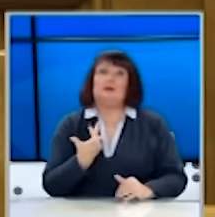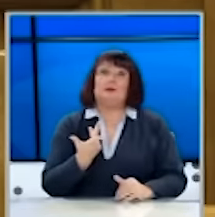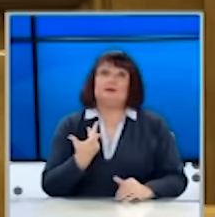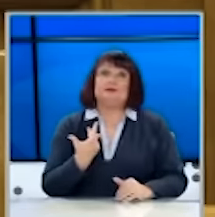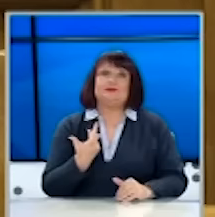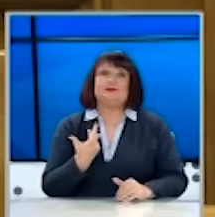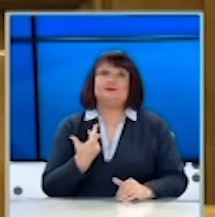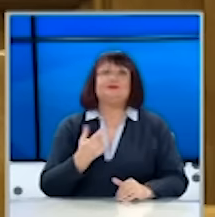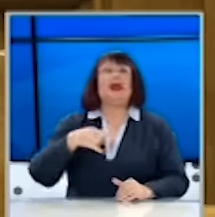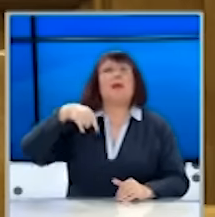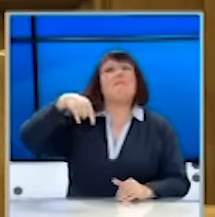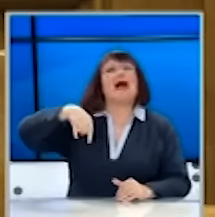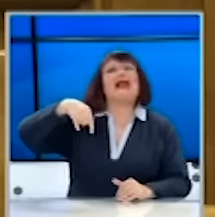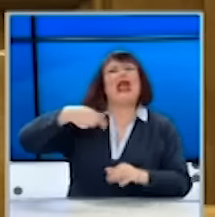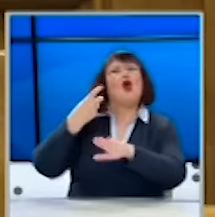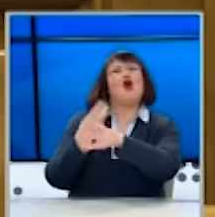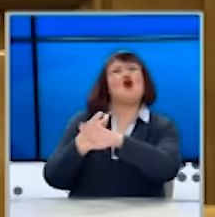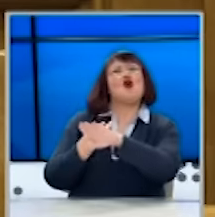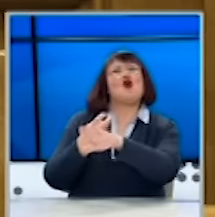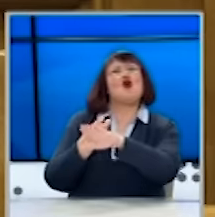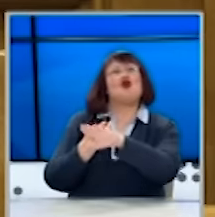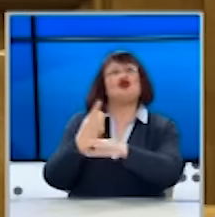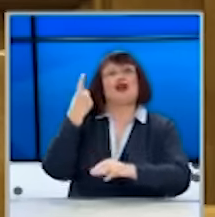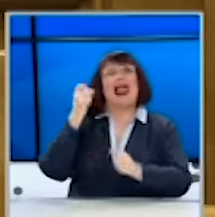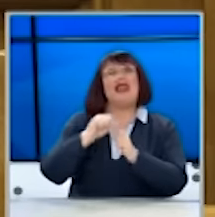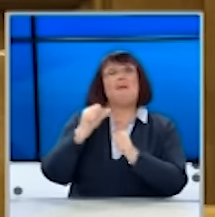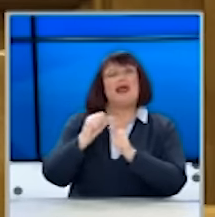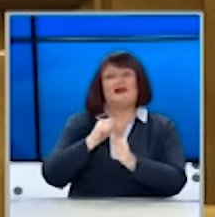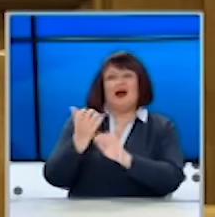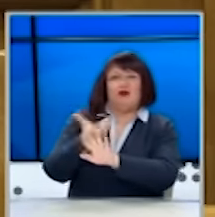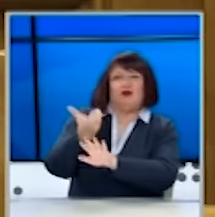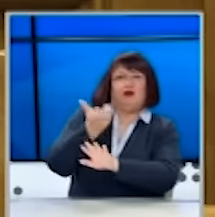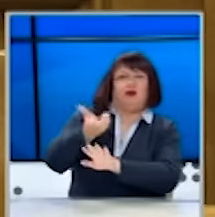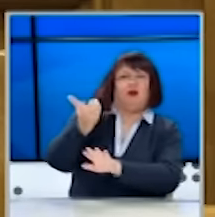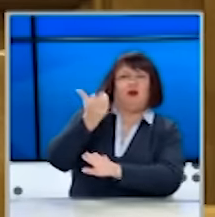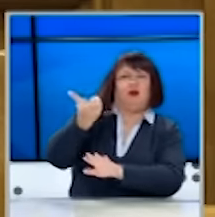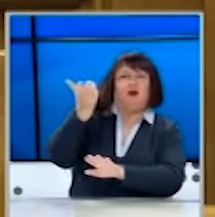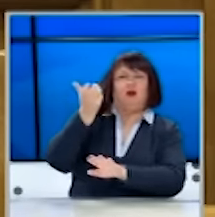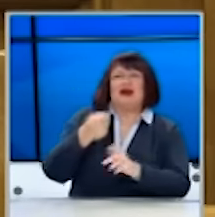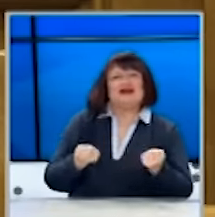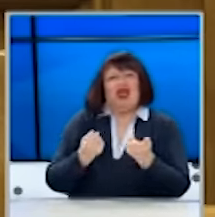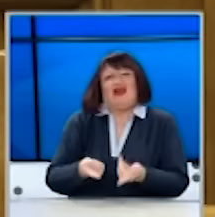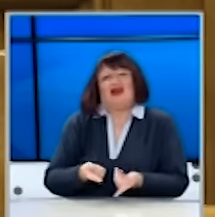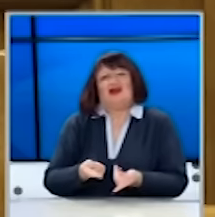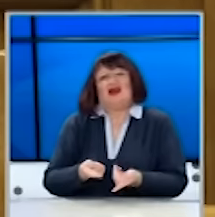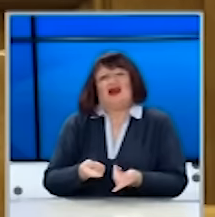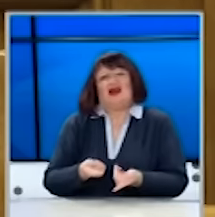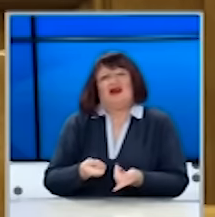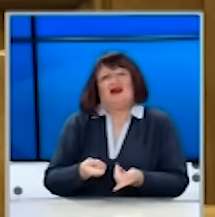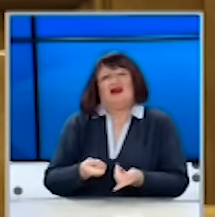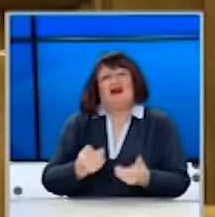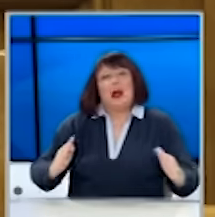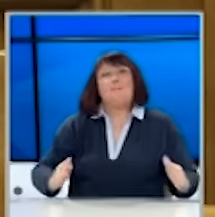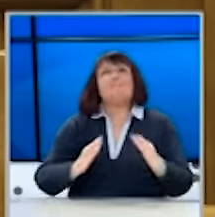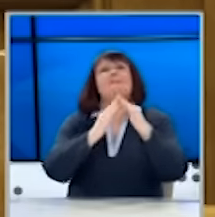στο Παγκαίο που έκαιγε σχεδόν ένα μήνα, τι έκανε, δεν ξέφυγε? Στην Πιερία,